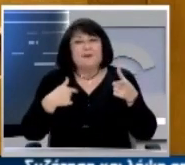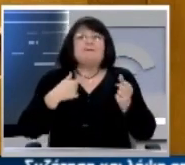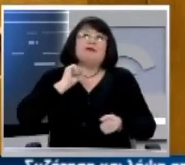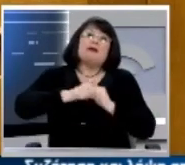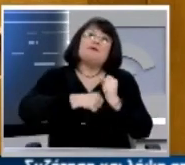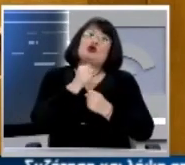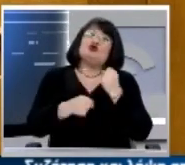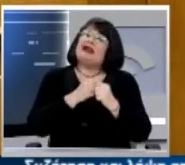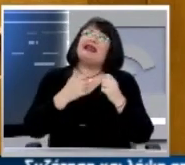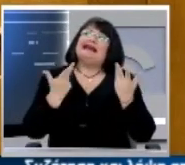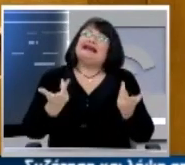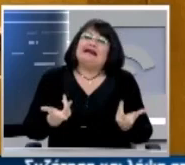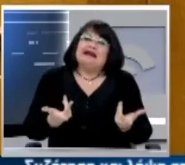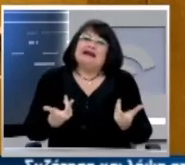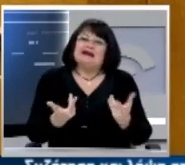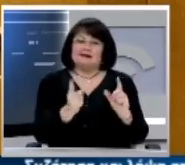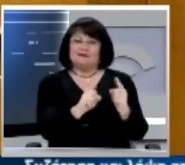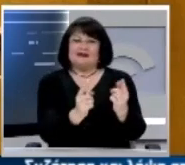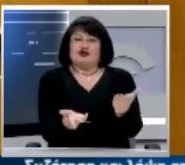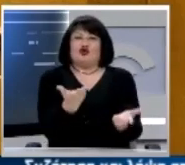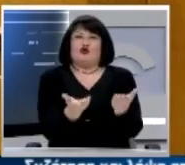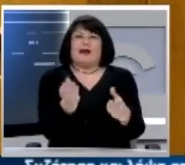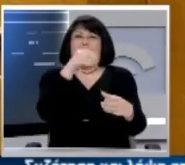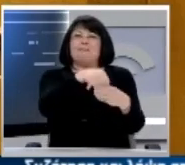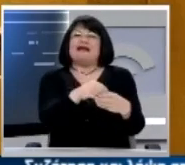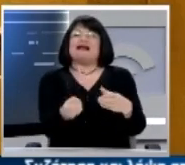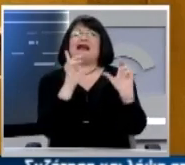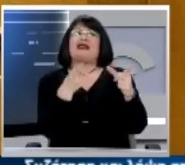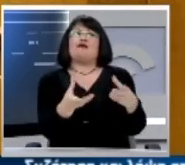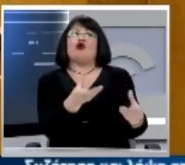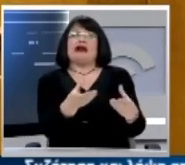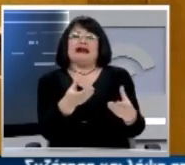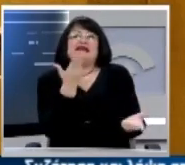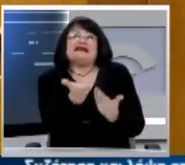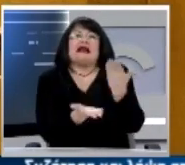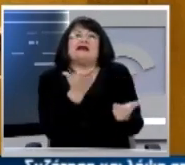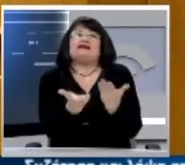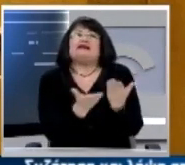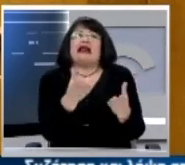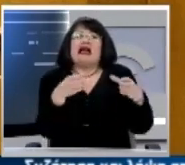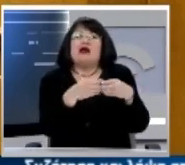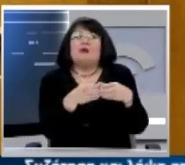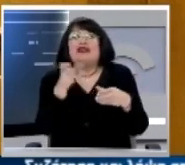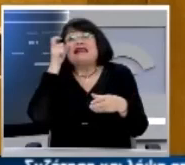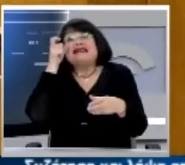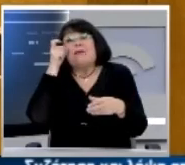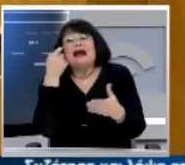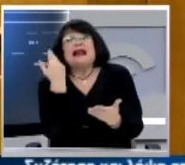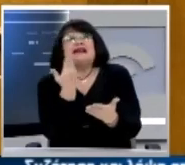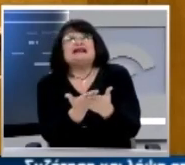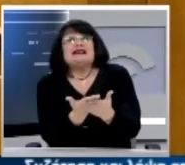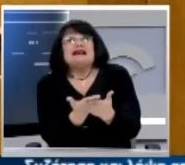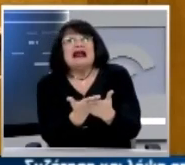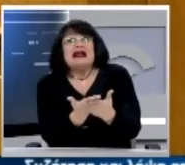να τηρήσει τις εσωκομματικές του ισορροπίες, δηλαδή τις απαιτήσεις της ομάδας Σαμαρά στο